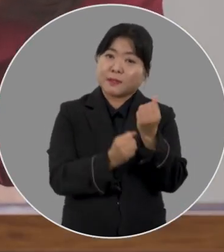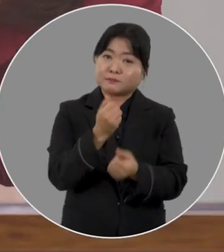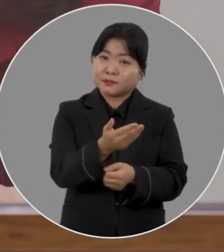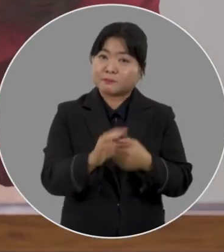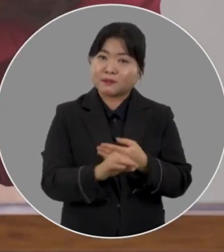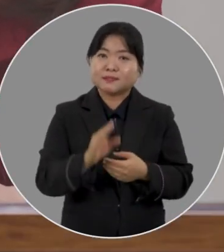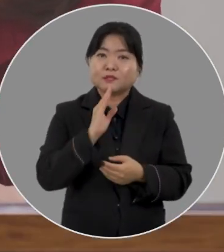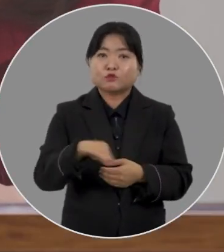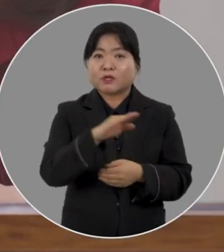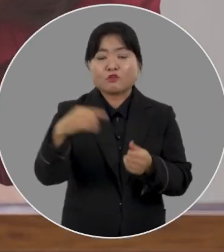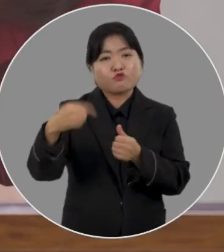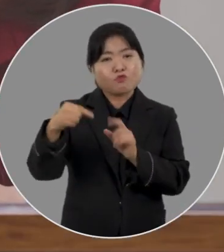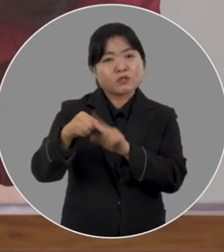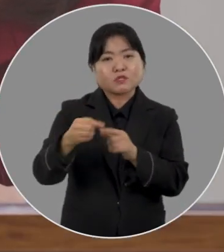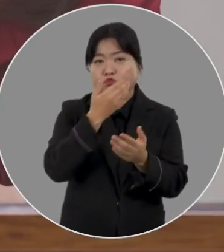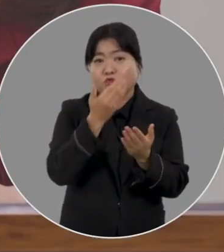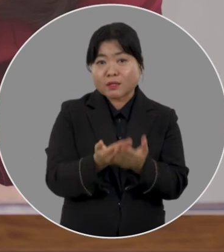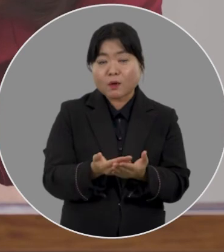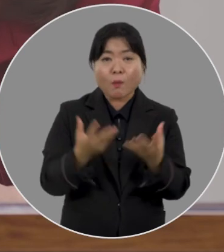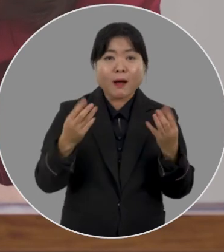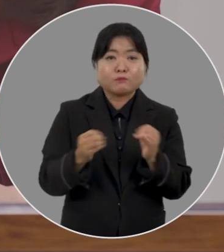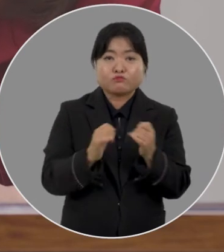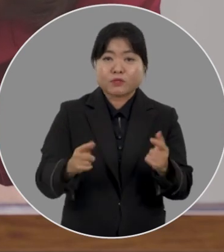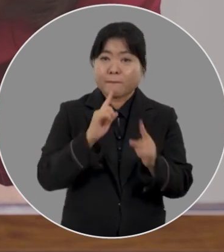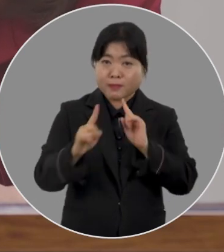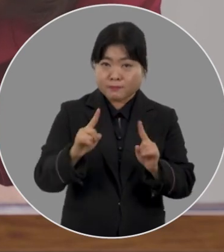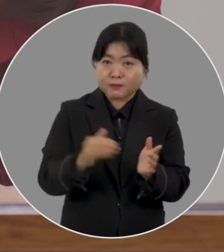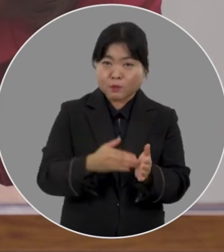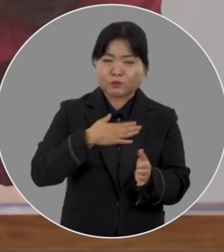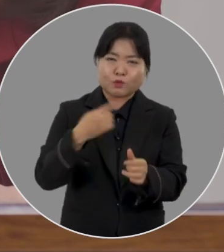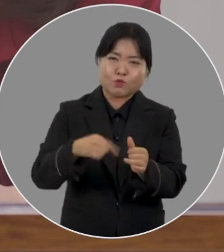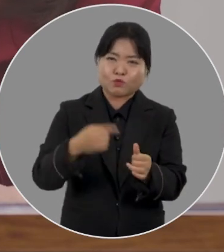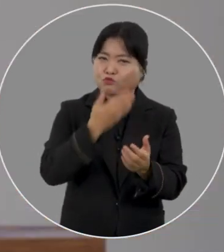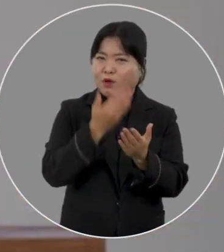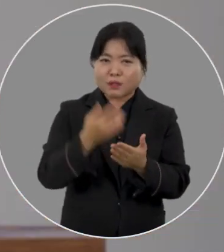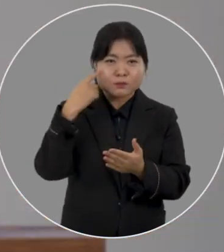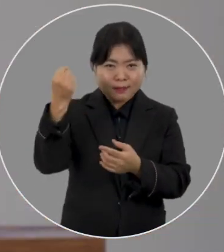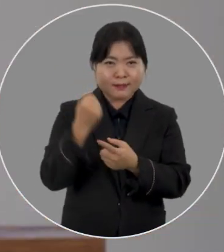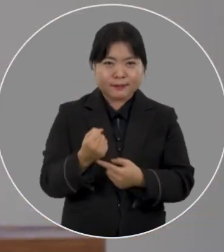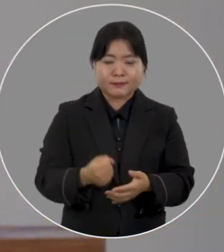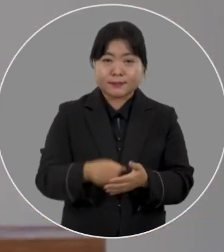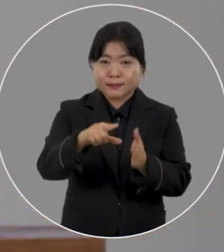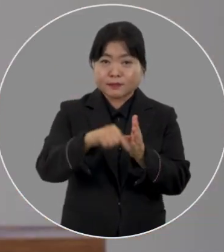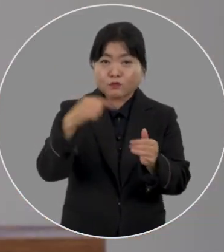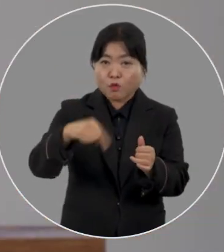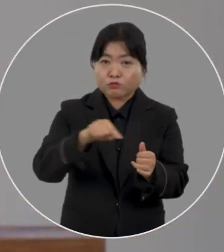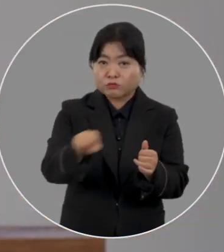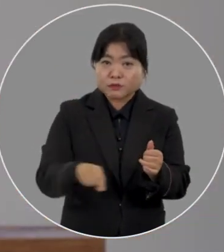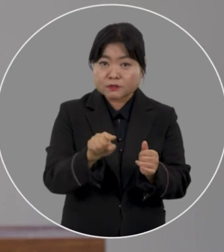말씀드리자면 사실 이제 우리가 교육이 중요하다라고 많은 분들이 말씀하시고 저도 이제 교육이 중요하다고 생각하는데 이때